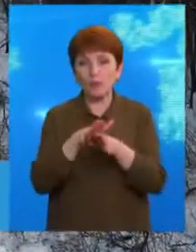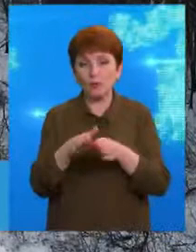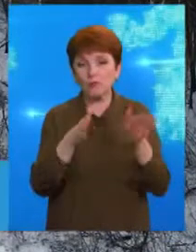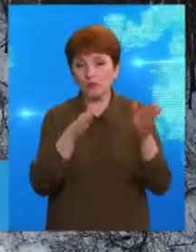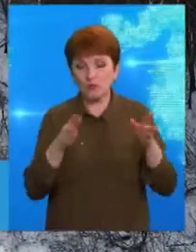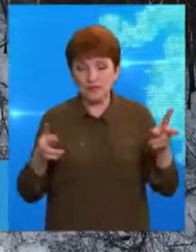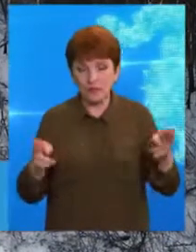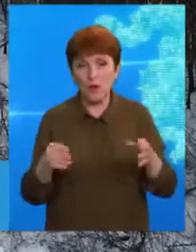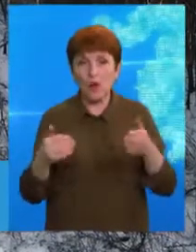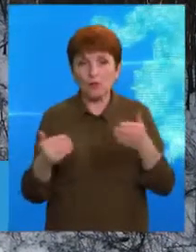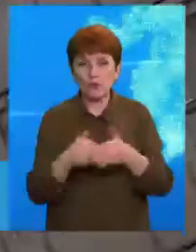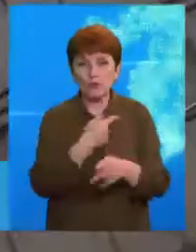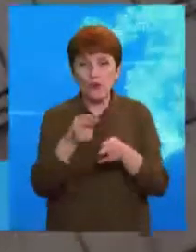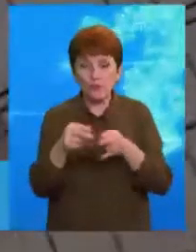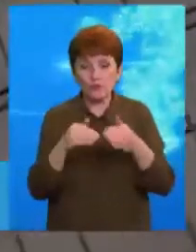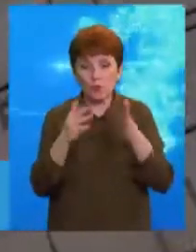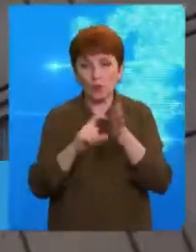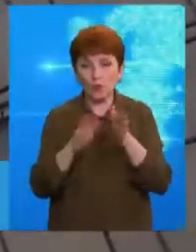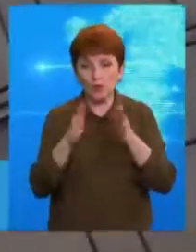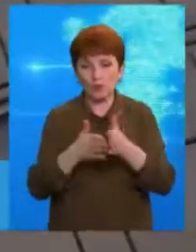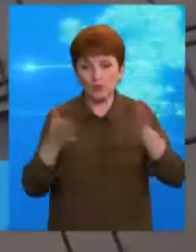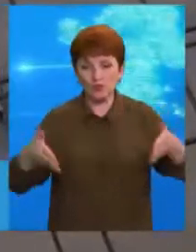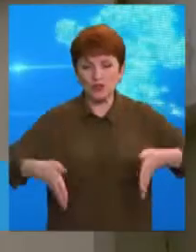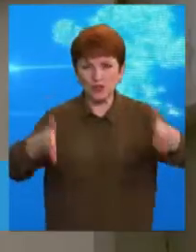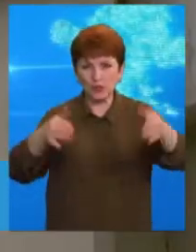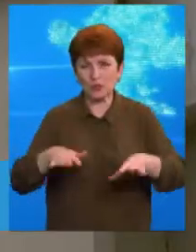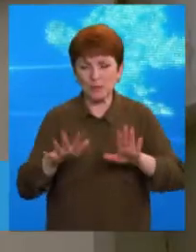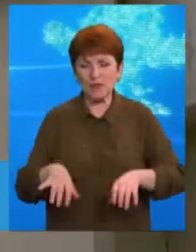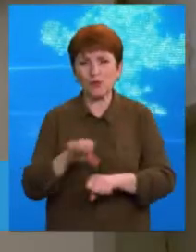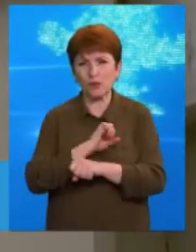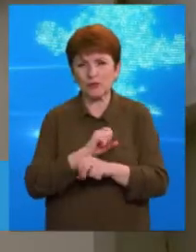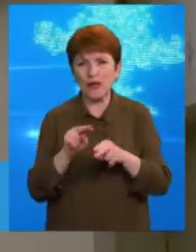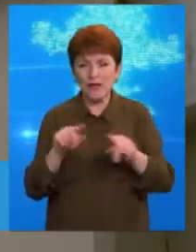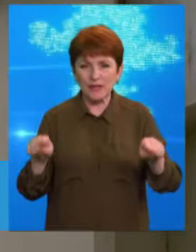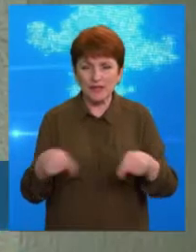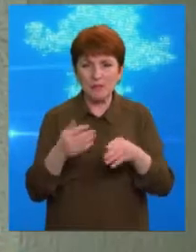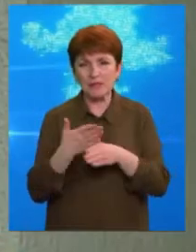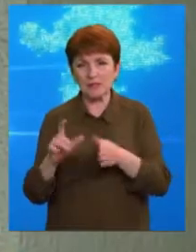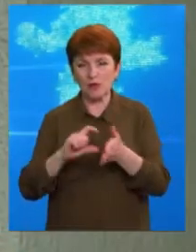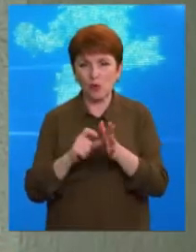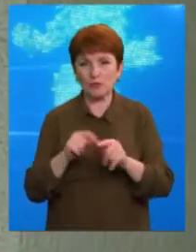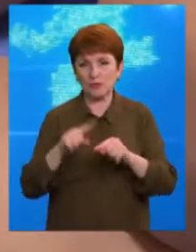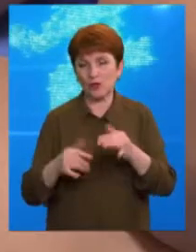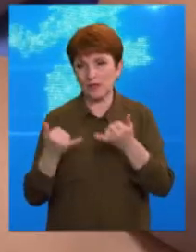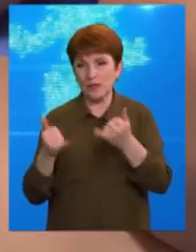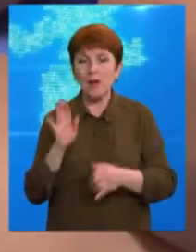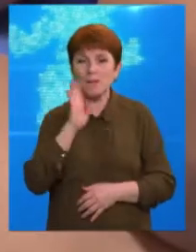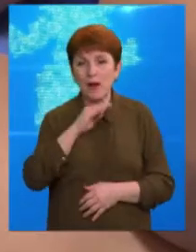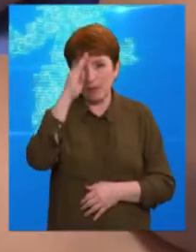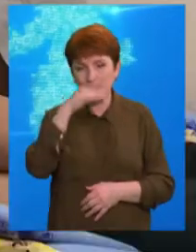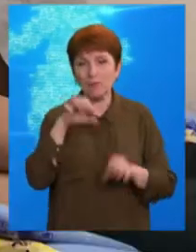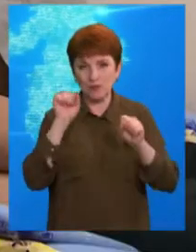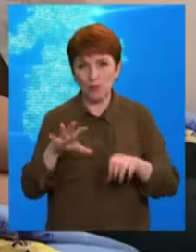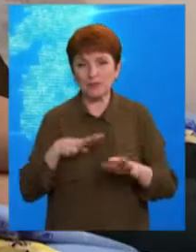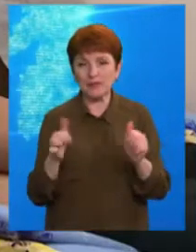В новом оперблоке больницы будут просторные коридоры, зоны отдыха и реанимация с отдельной комнатой для родителей. Мамы и папы смогут быть рядом